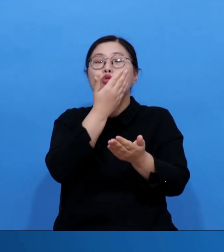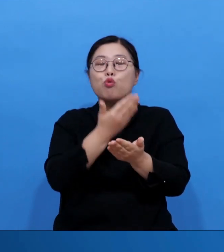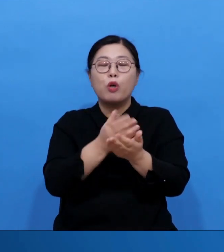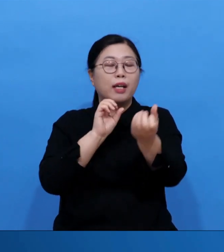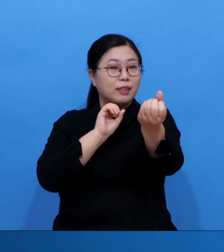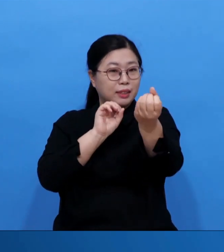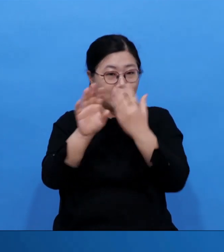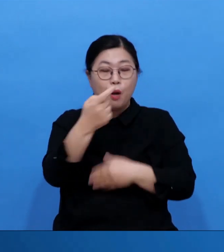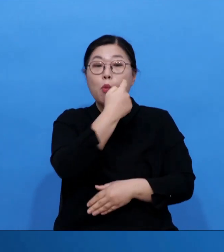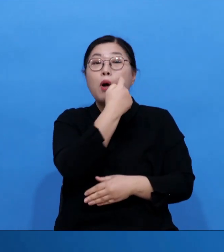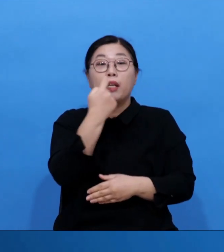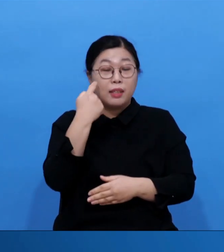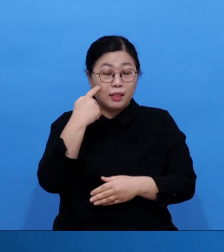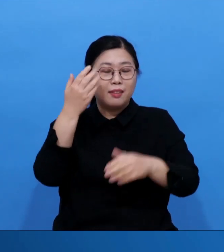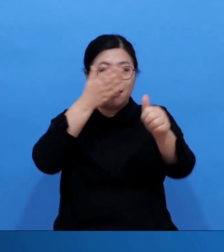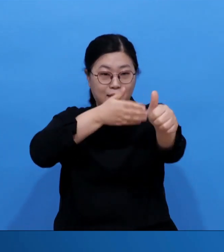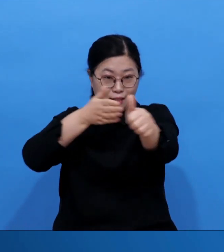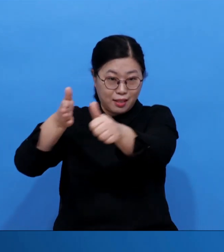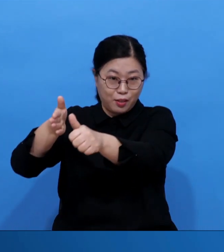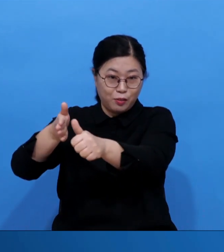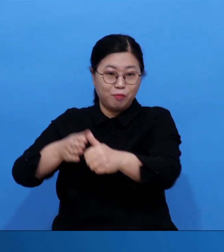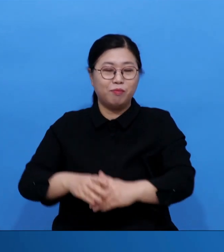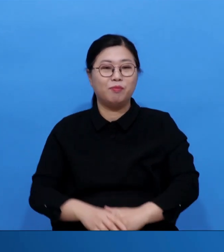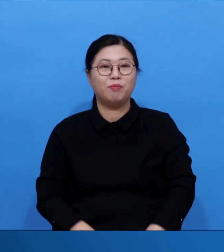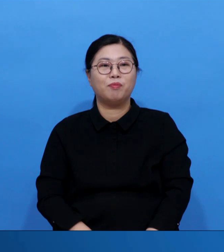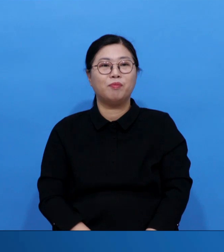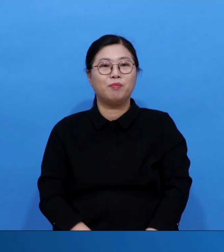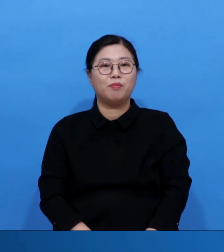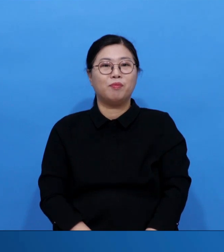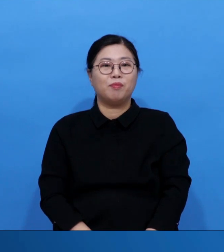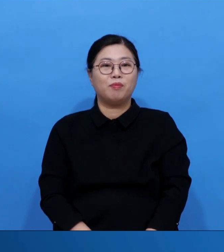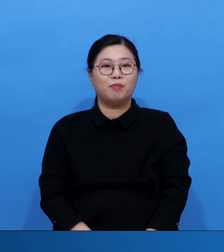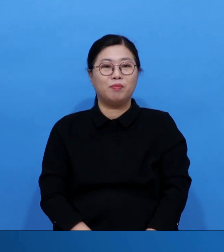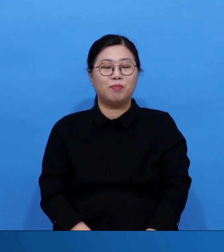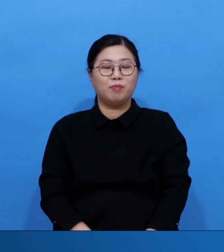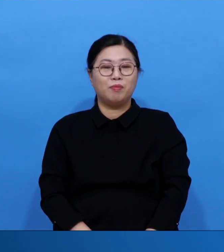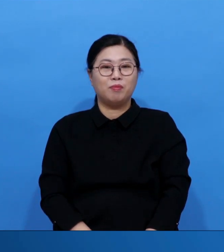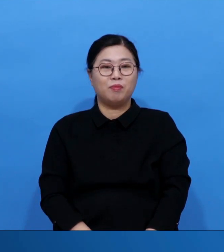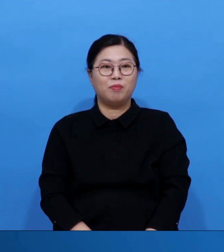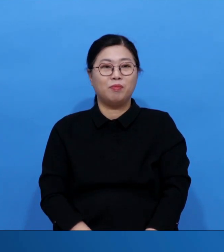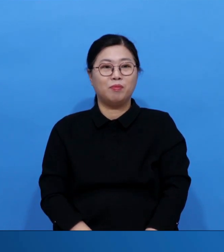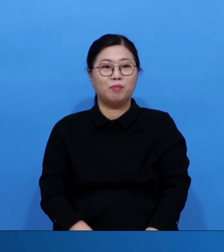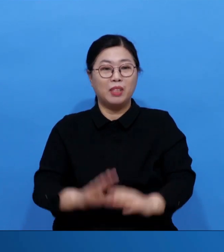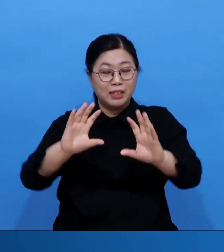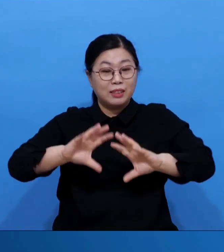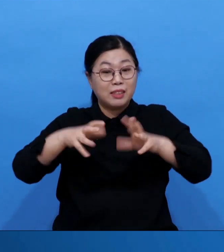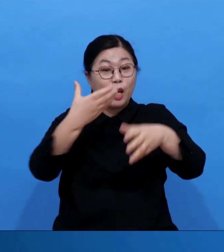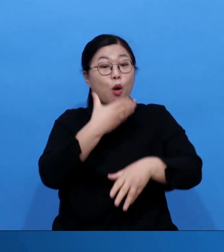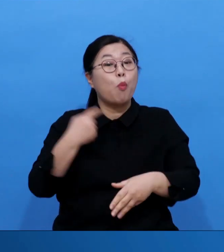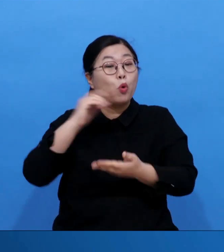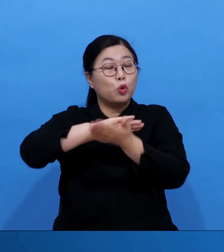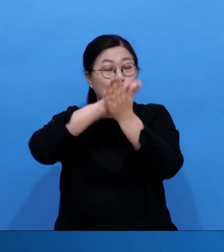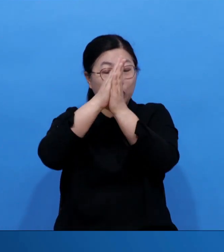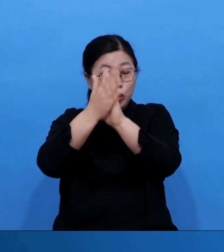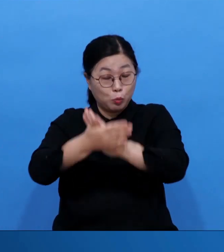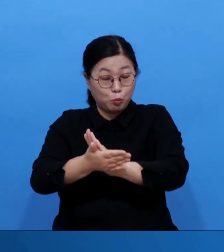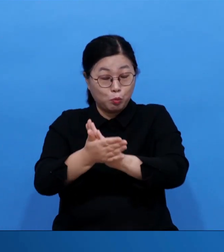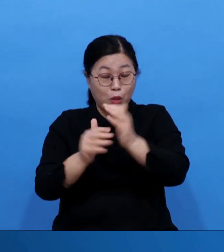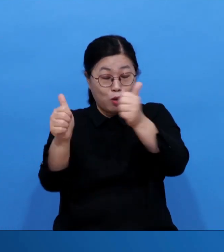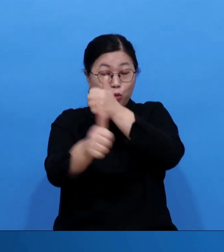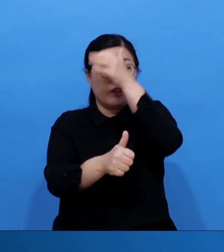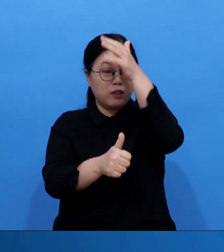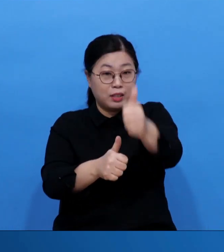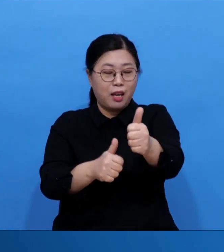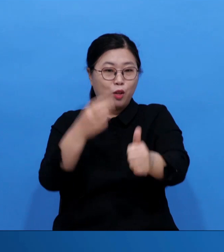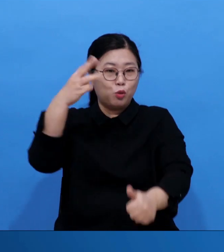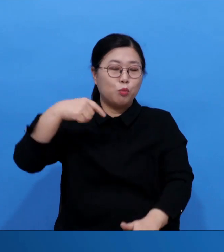응답을 확인하시기 바랍니다. And may you confirm the important answers through today's message. 세계복음화 상임위원회 총재 유광순